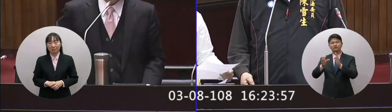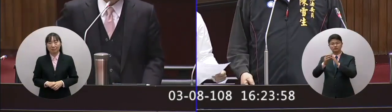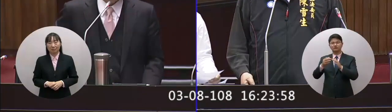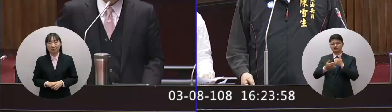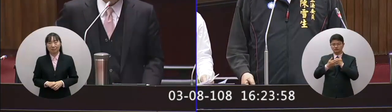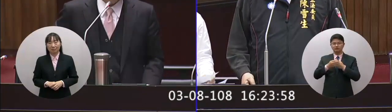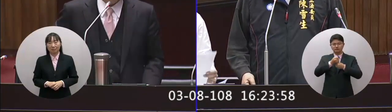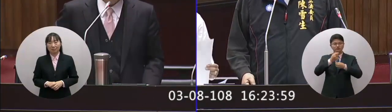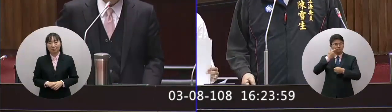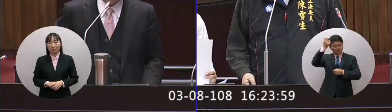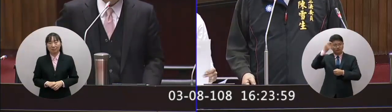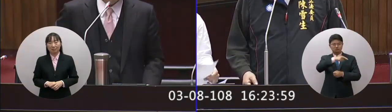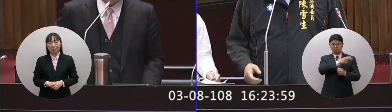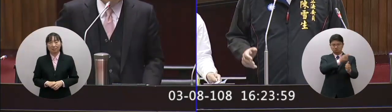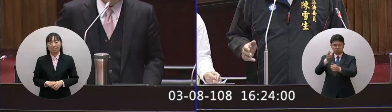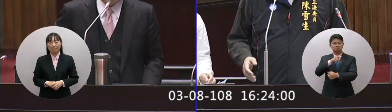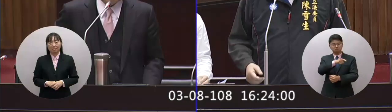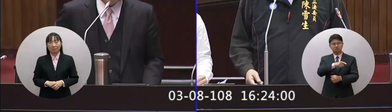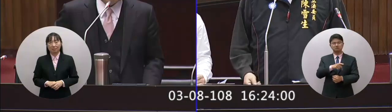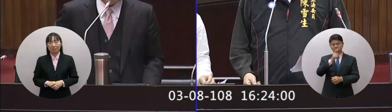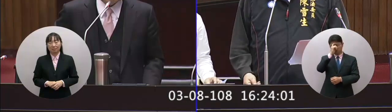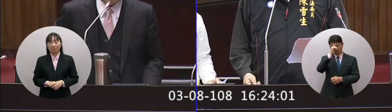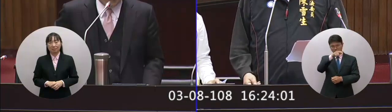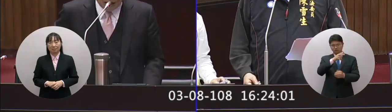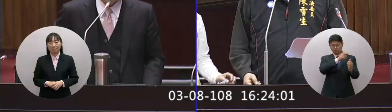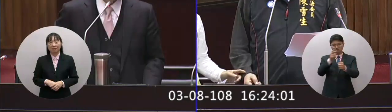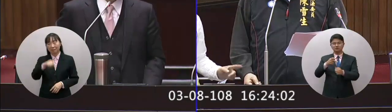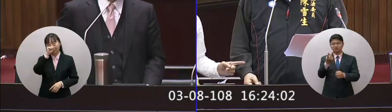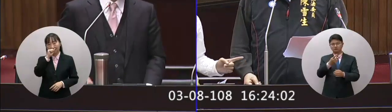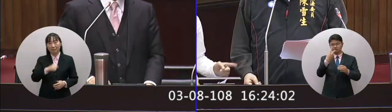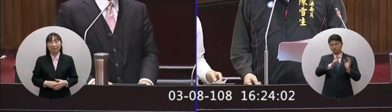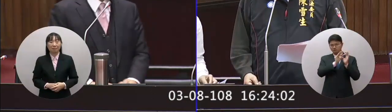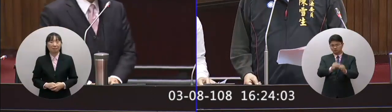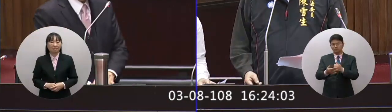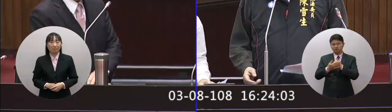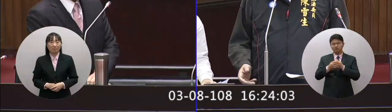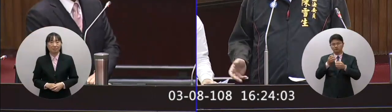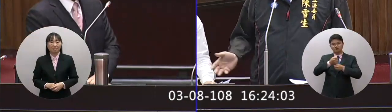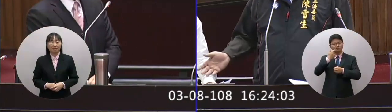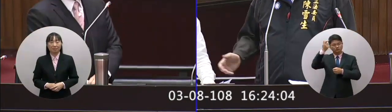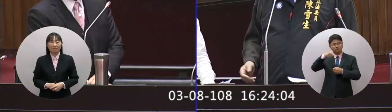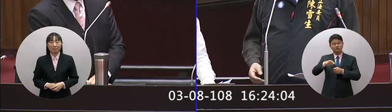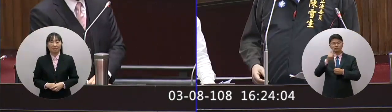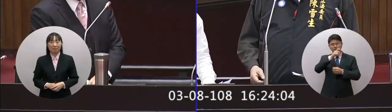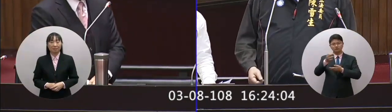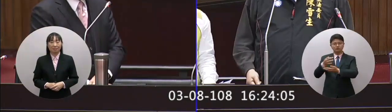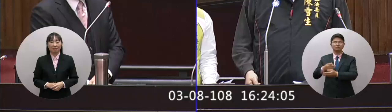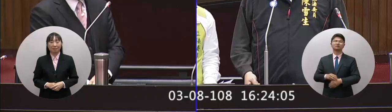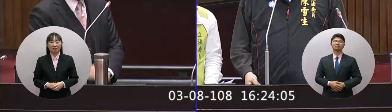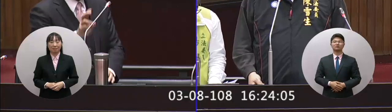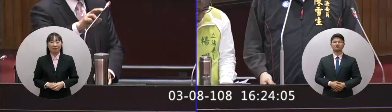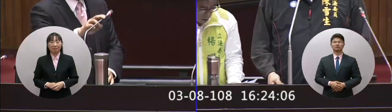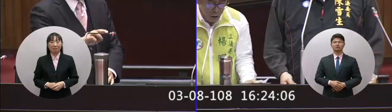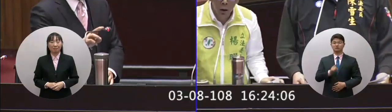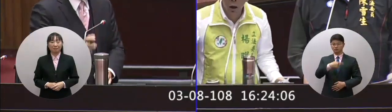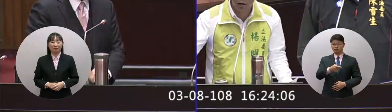祖，请你指示他们哈，继续来协助马祖，好不好？ 好。 渔业的部分我还有 个。那下一个议题，我们请杨耀文。 渔业